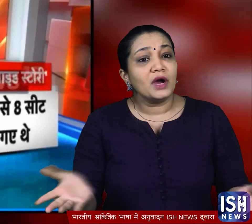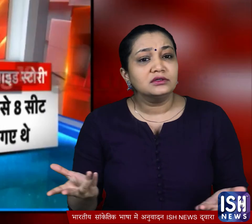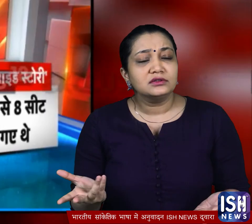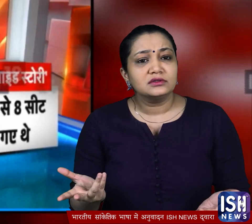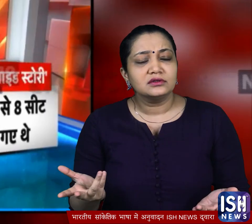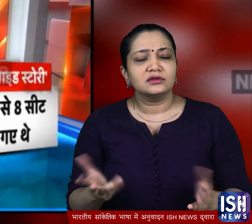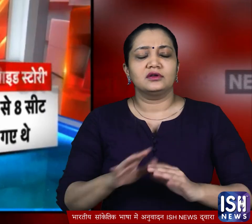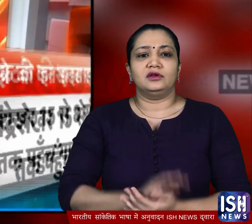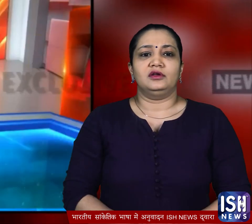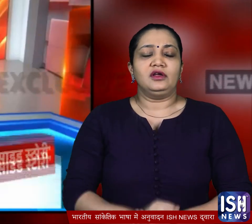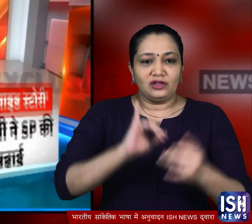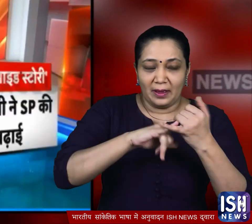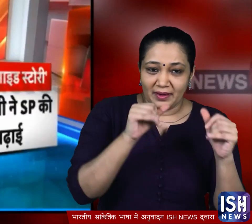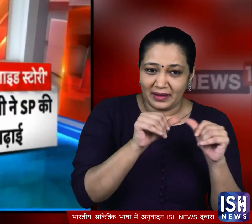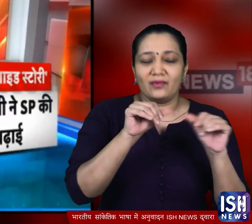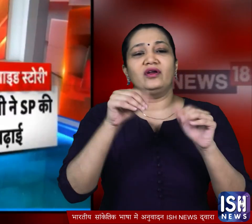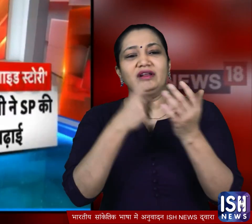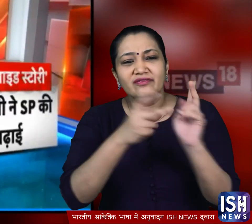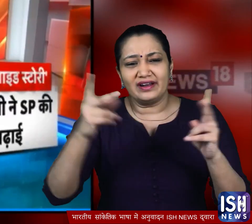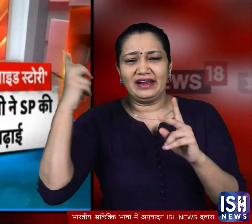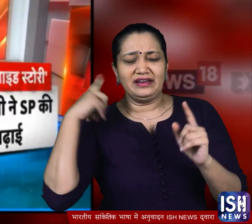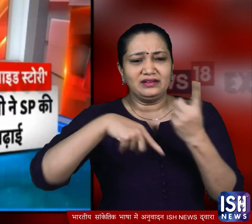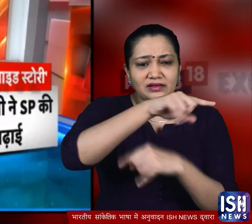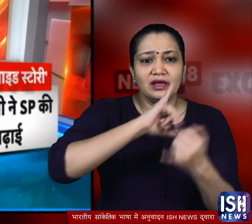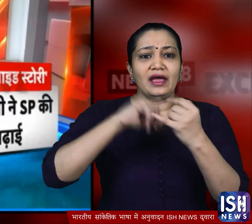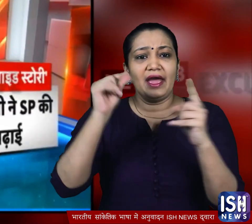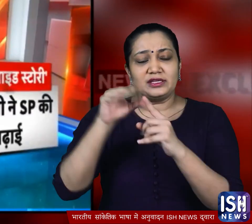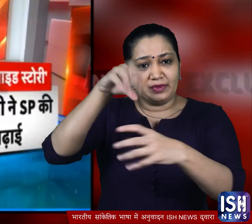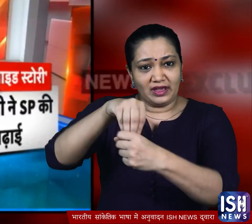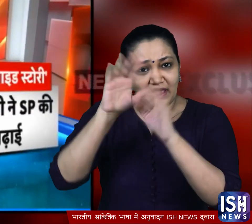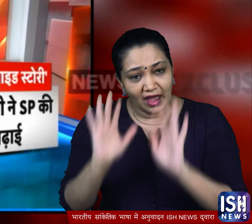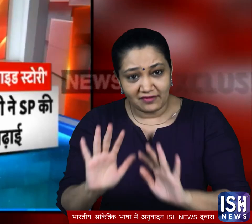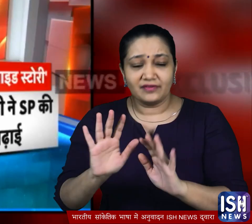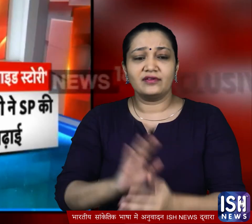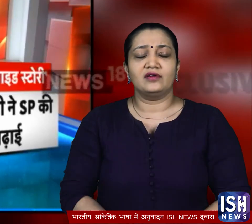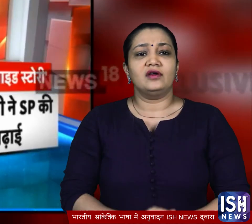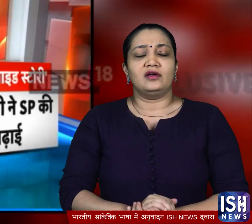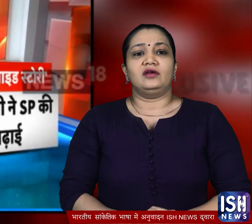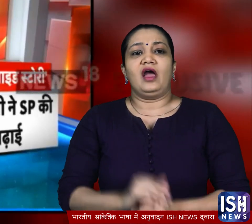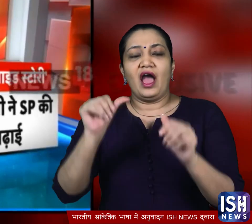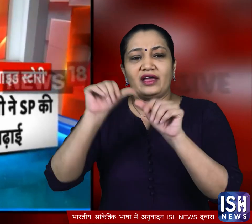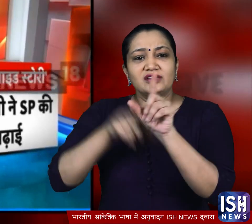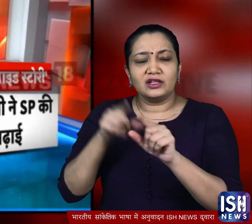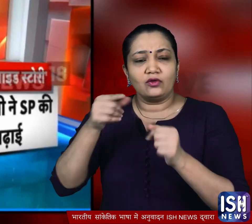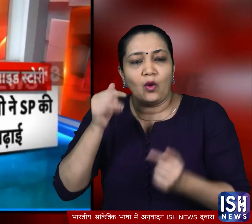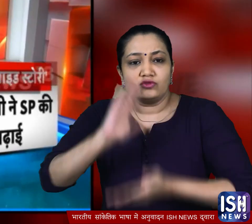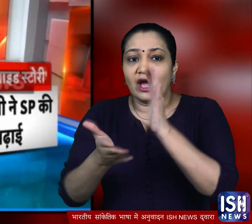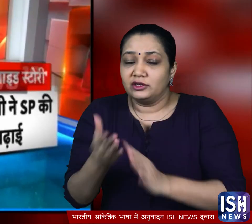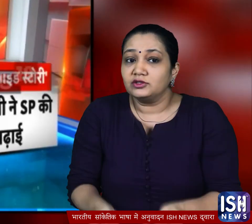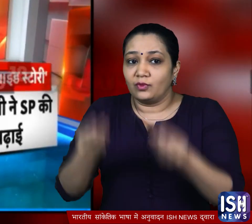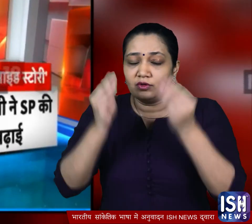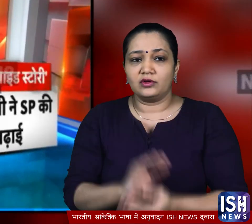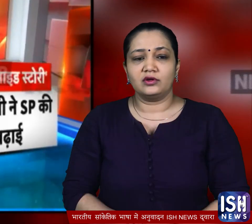गया। असल में स्वामी प्रसाद मौर्य और धर्म सिंह सैनी जैसे नेताओं के समाजवादी पार्टी में शामिल होने के बाद अखिलेश यादव के लिए चुनौतियां बढ़